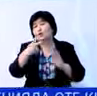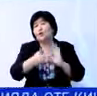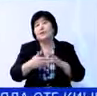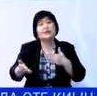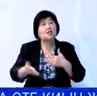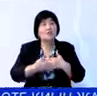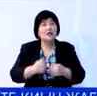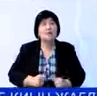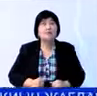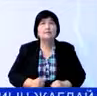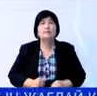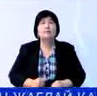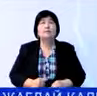жетті.